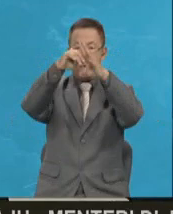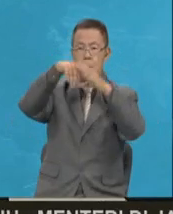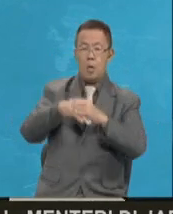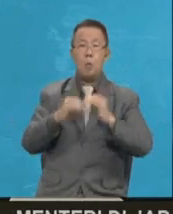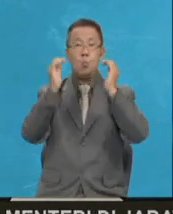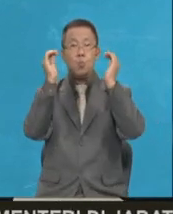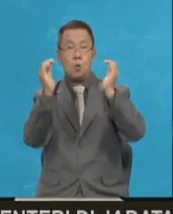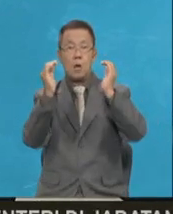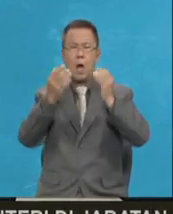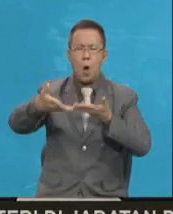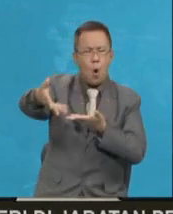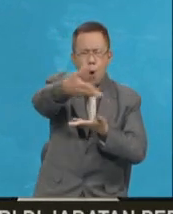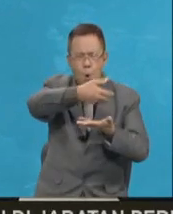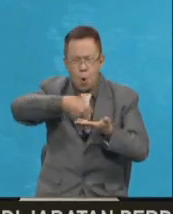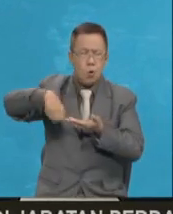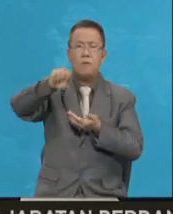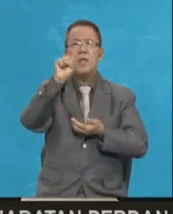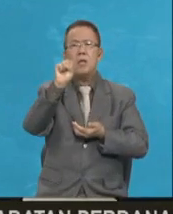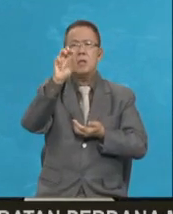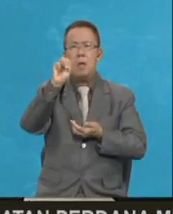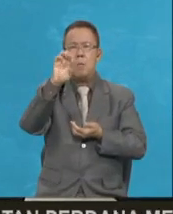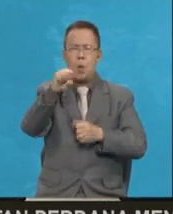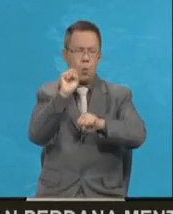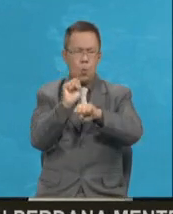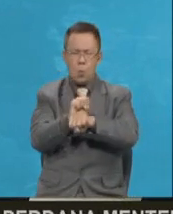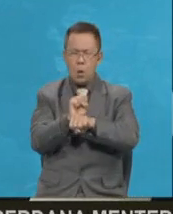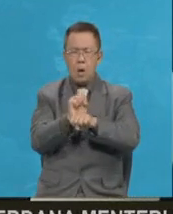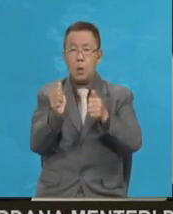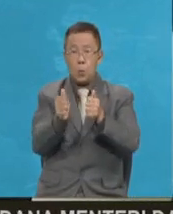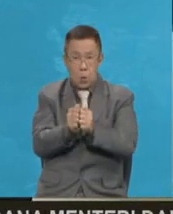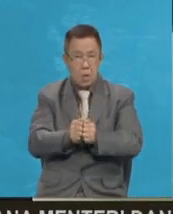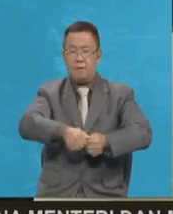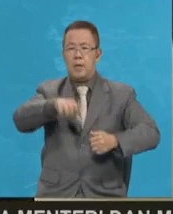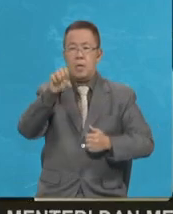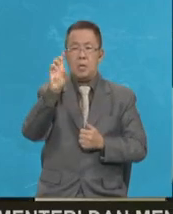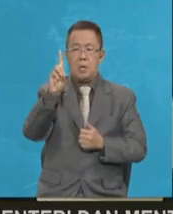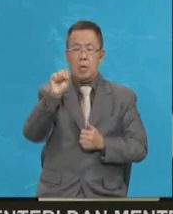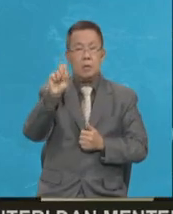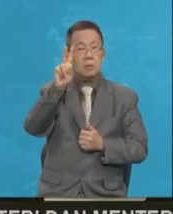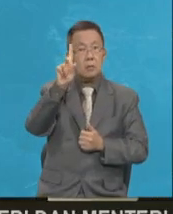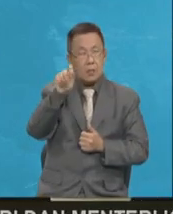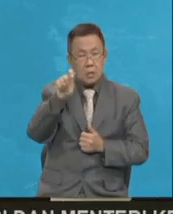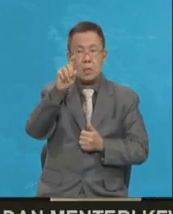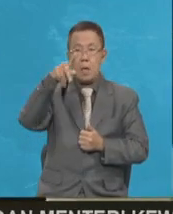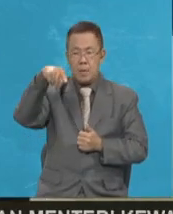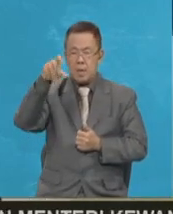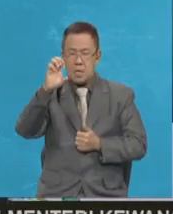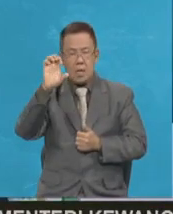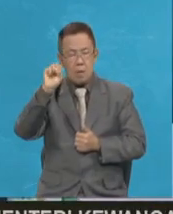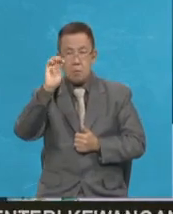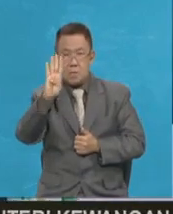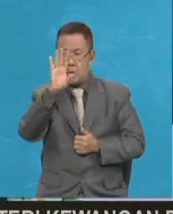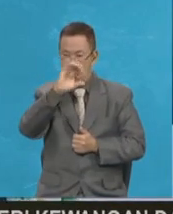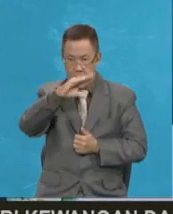Darussalam kutipan SMS merupakan hasil kerjasama data spam digital 9 berhak progresif center hot